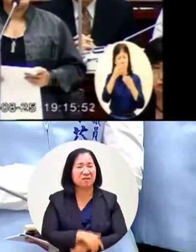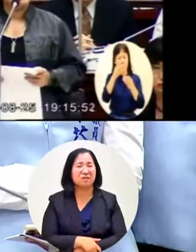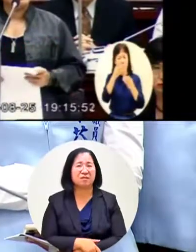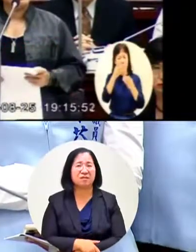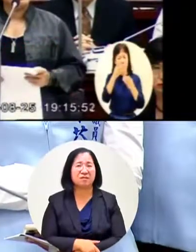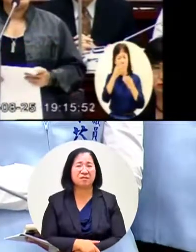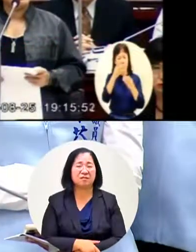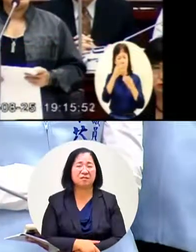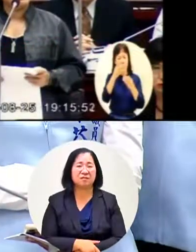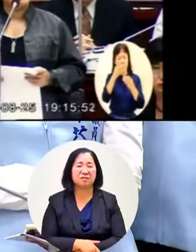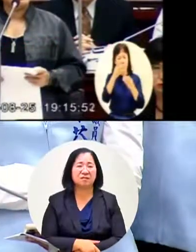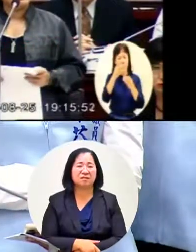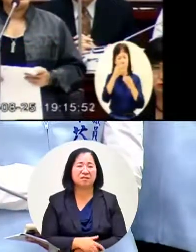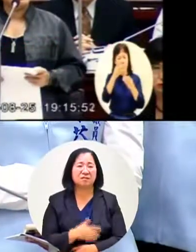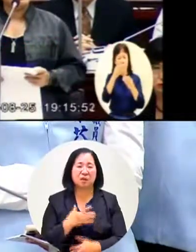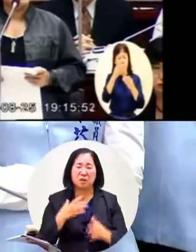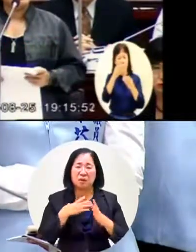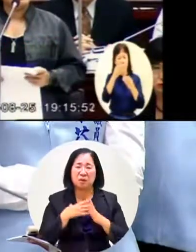明。